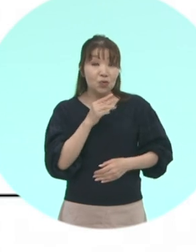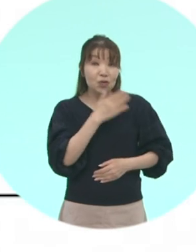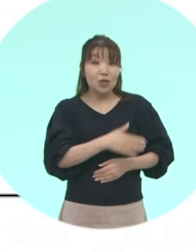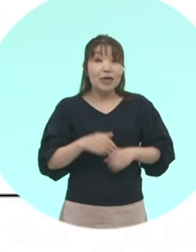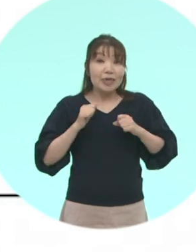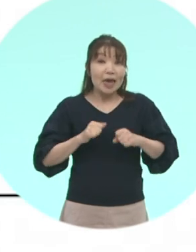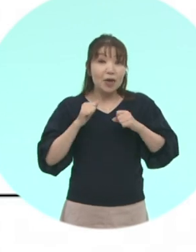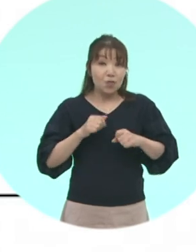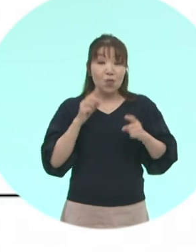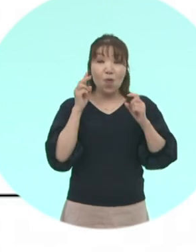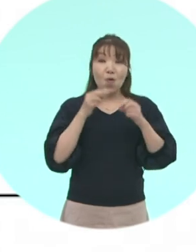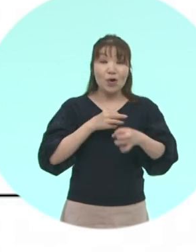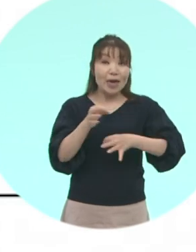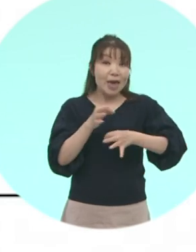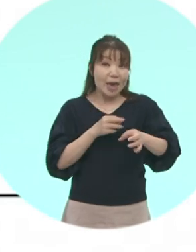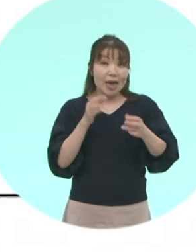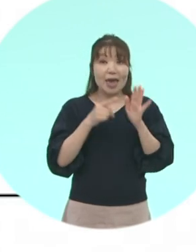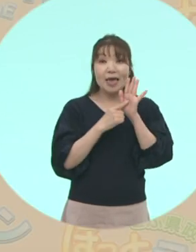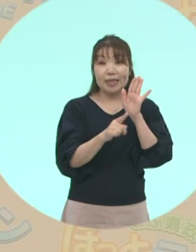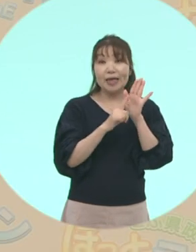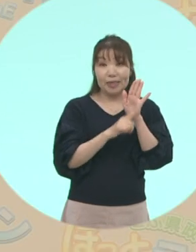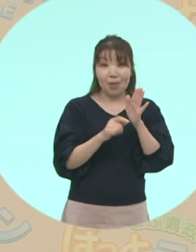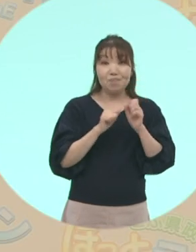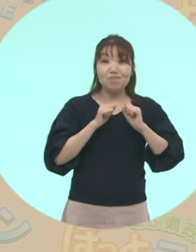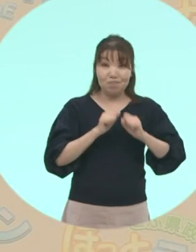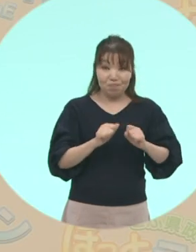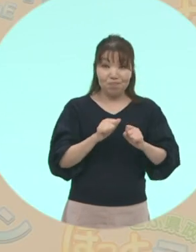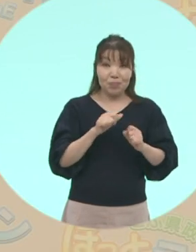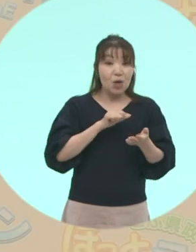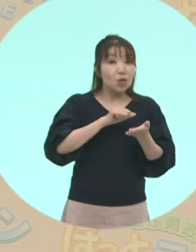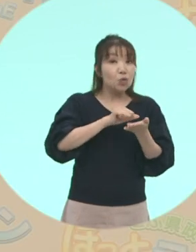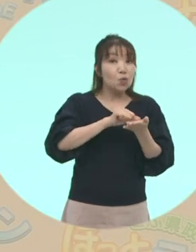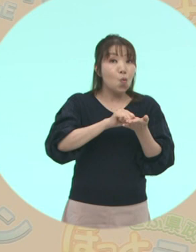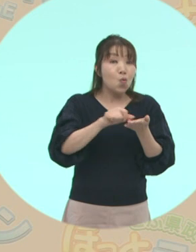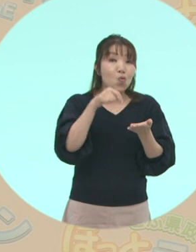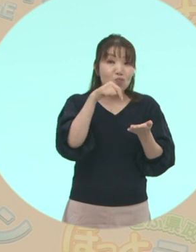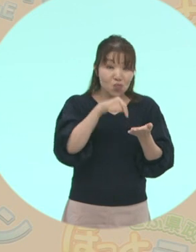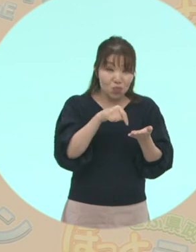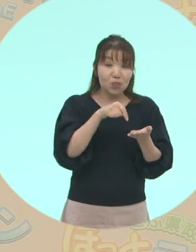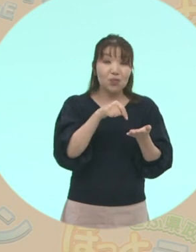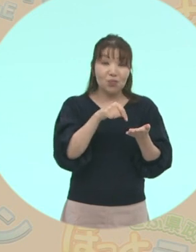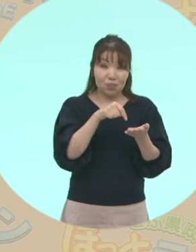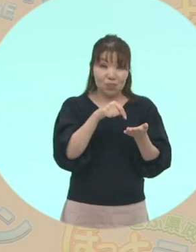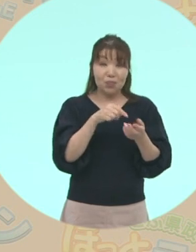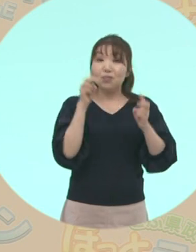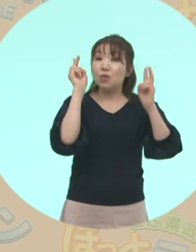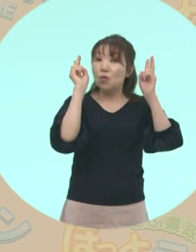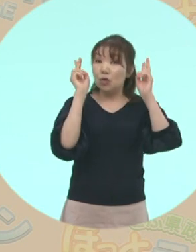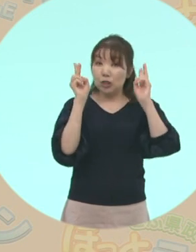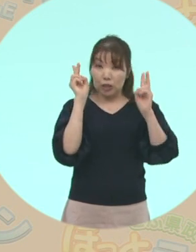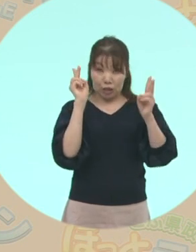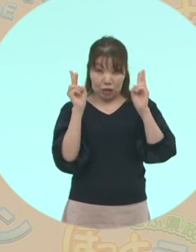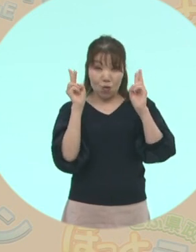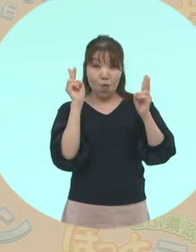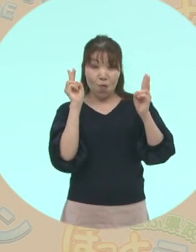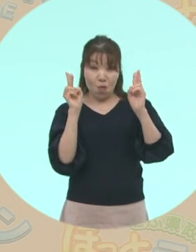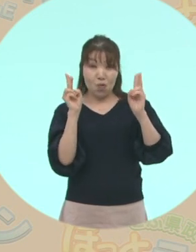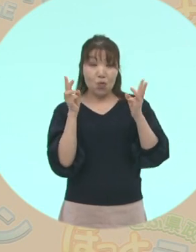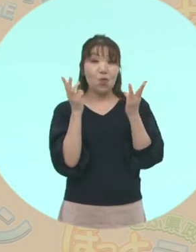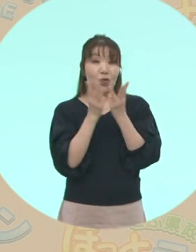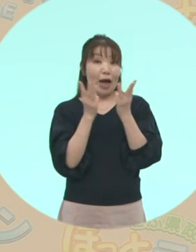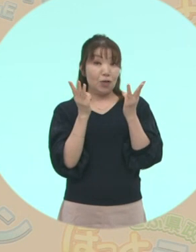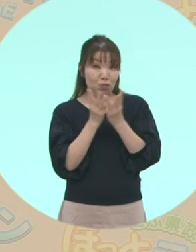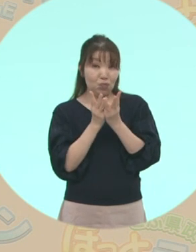康経営宣言を行っていただき、健康経営宣言企業として登録、その数